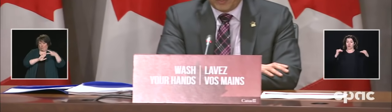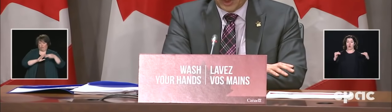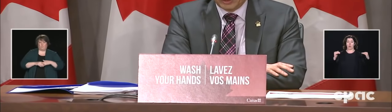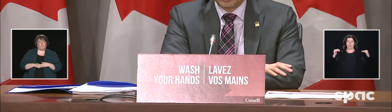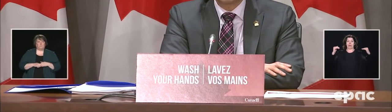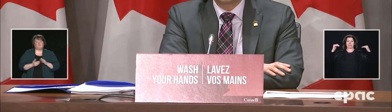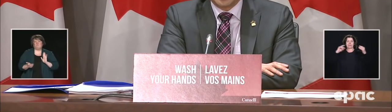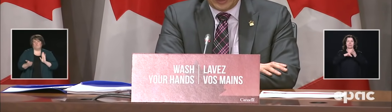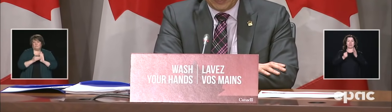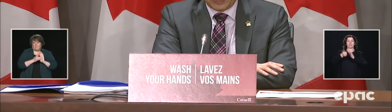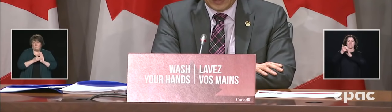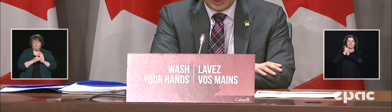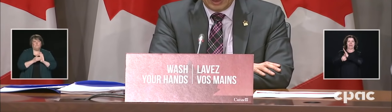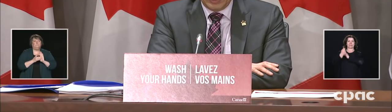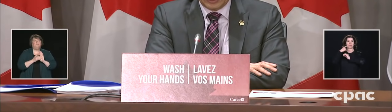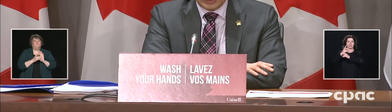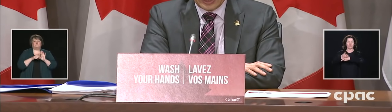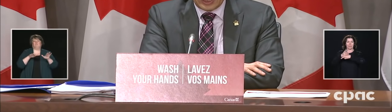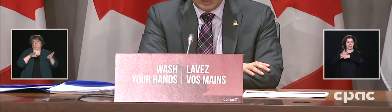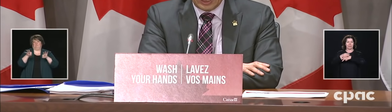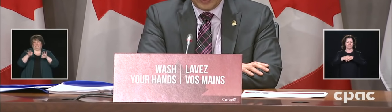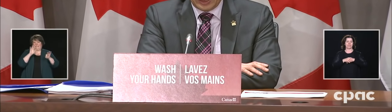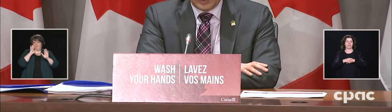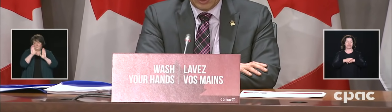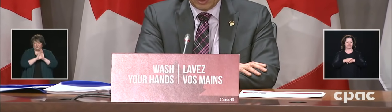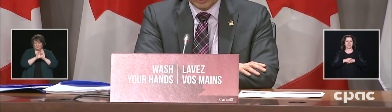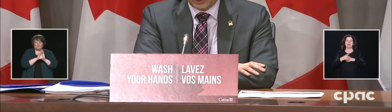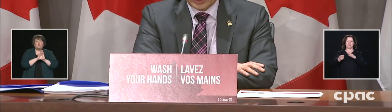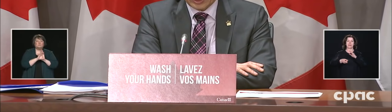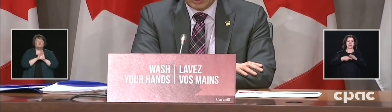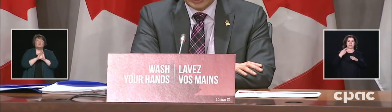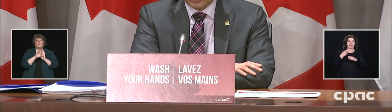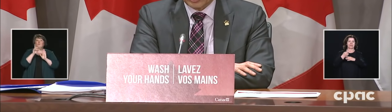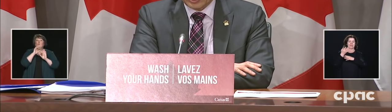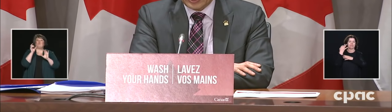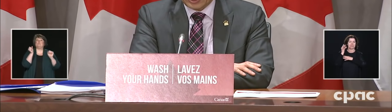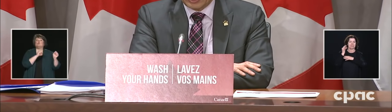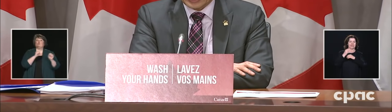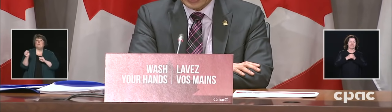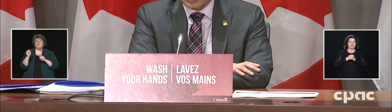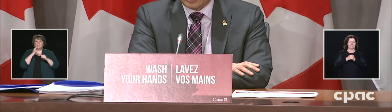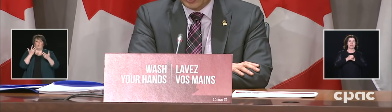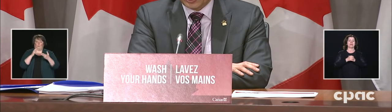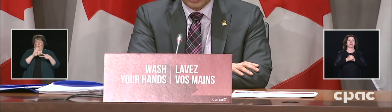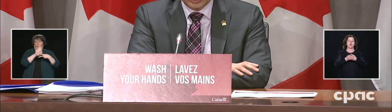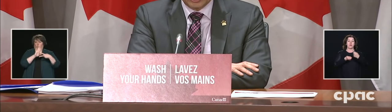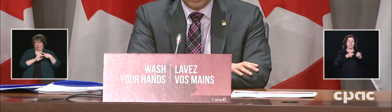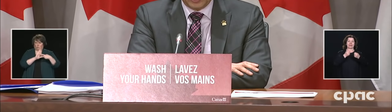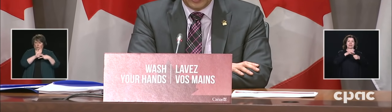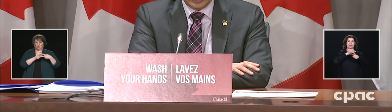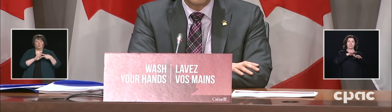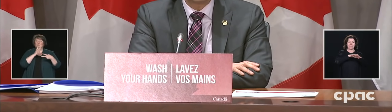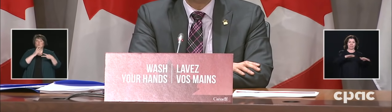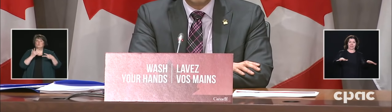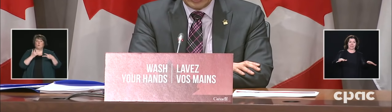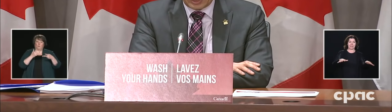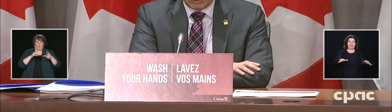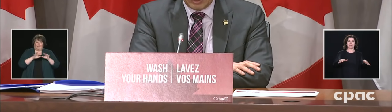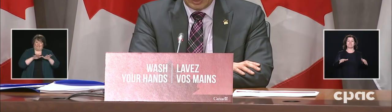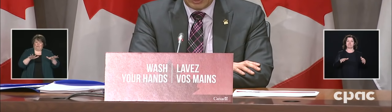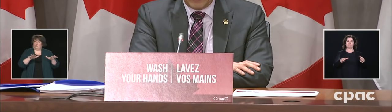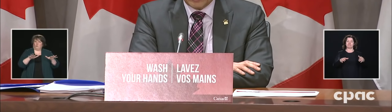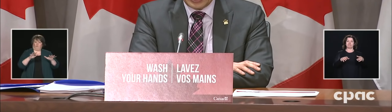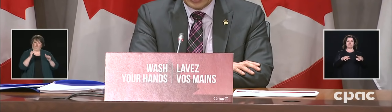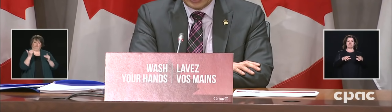stratégie comporte 2 volets. Maîtriser l'épidémie en réduisant la transmission grâce à des mesures de santé publique